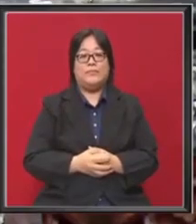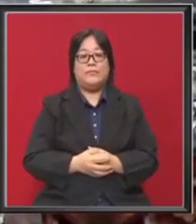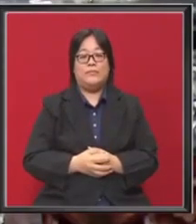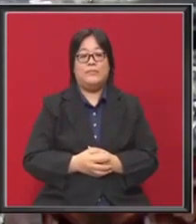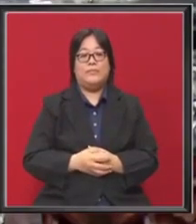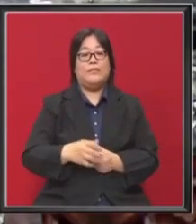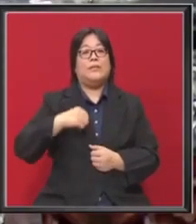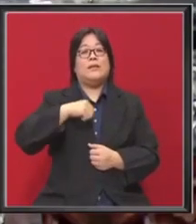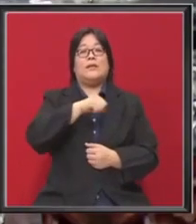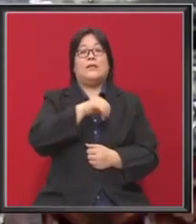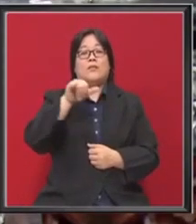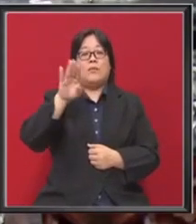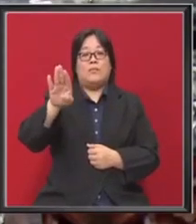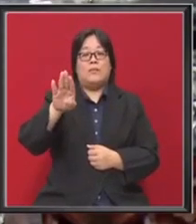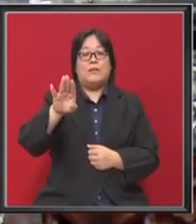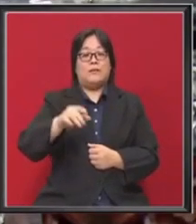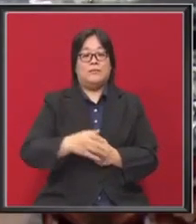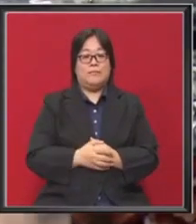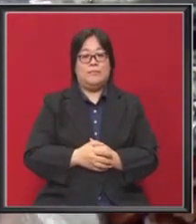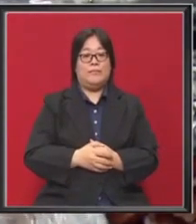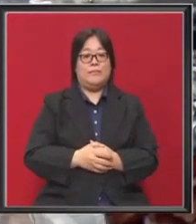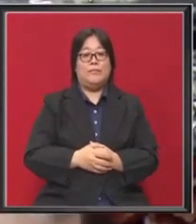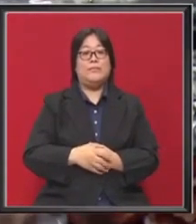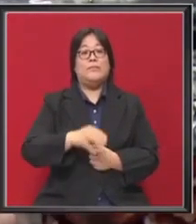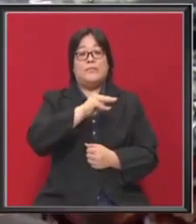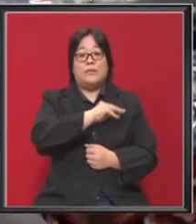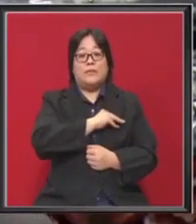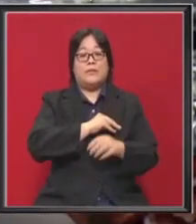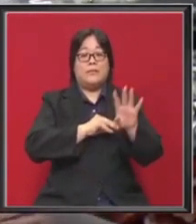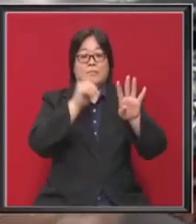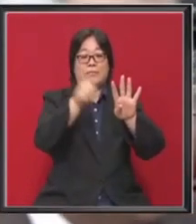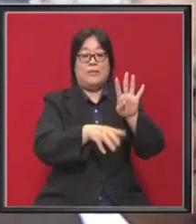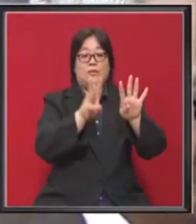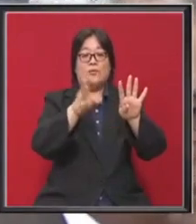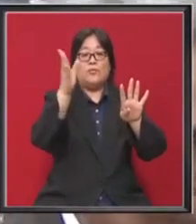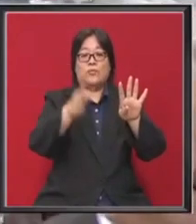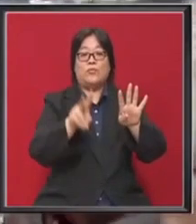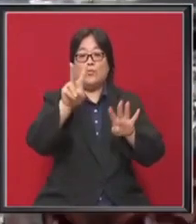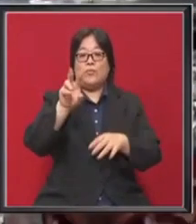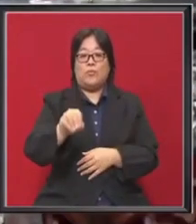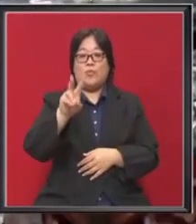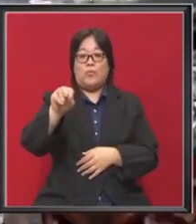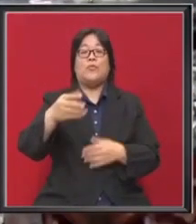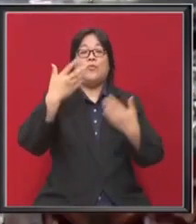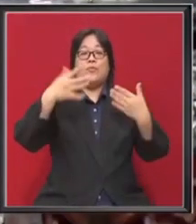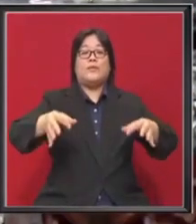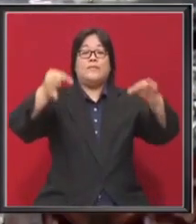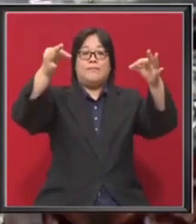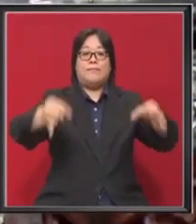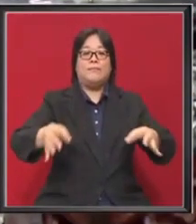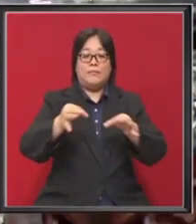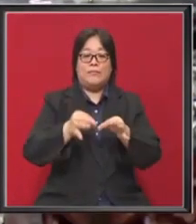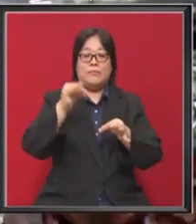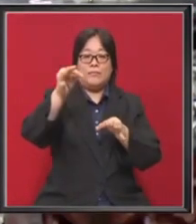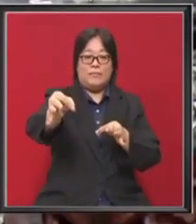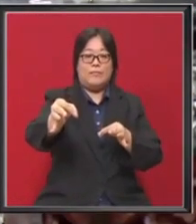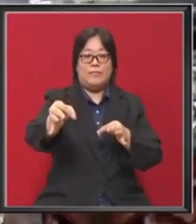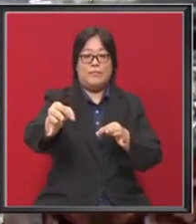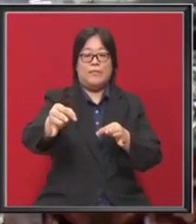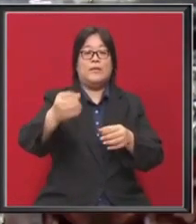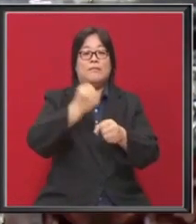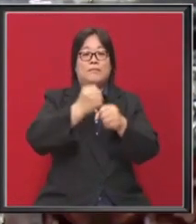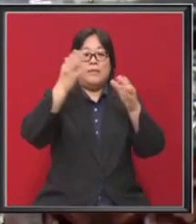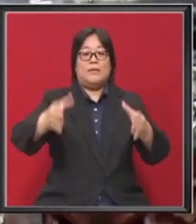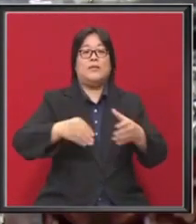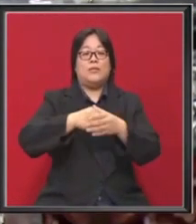hal yang berlemak dalam jumlah menteri pada 4 Jun 2006 memutuskan untuk menangguhkan kemasukan